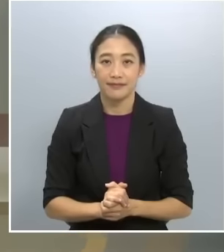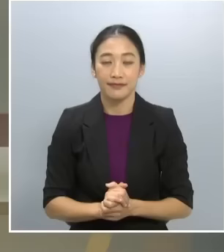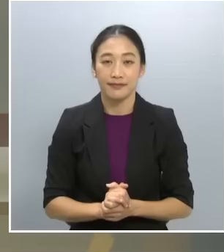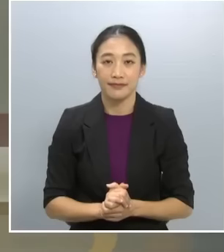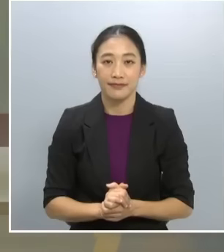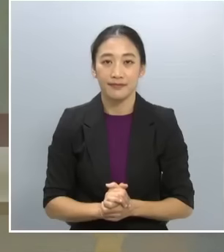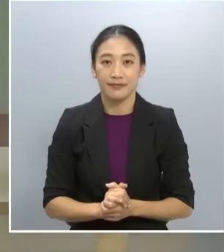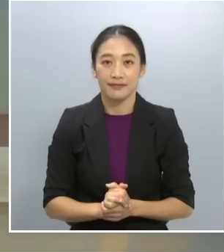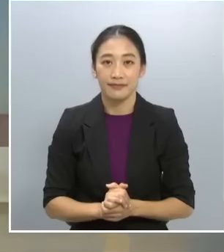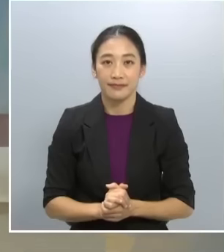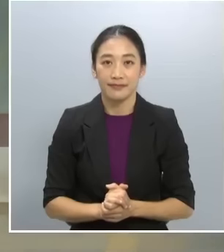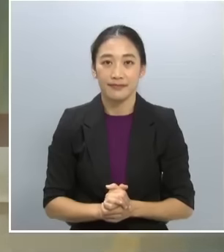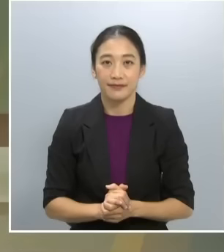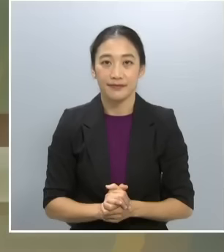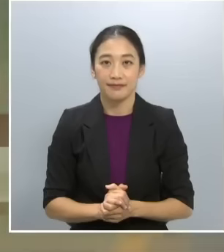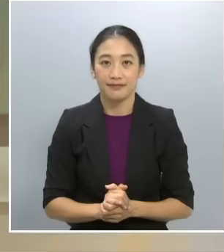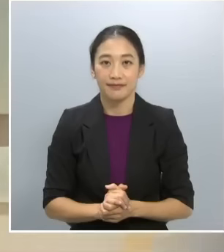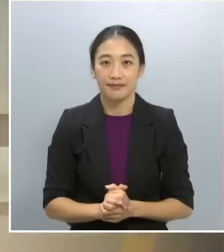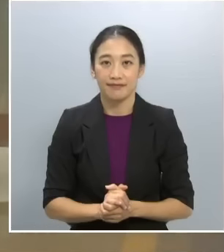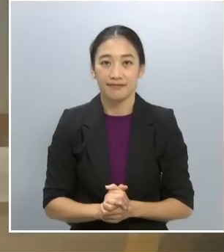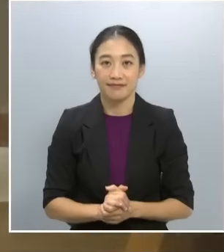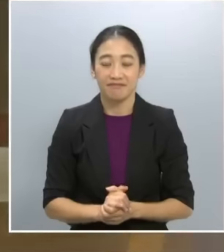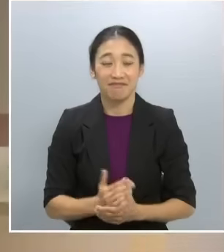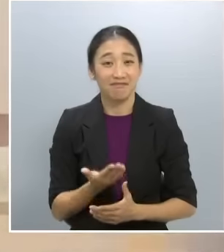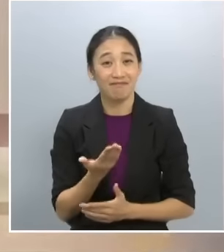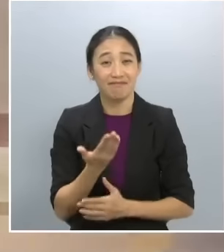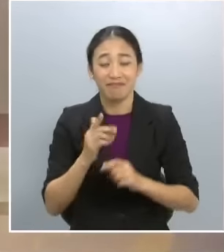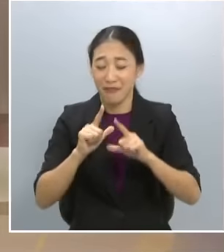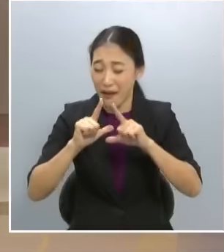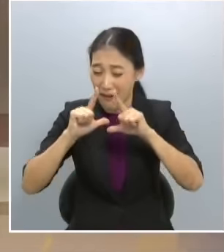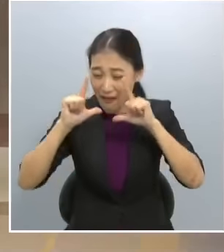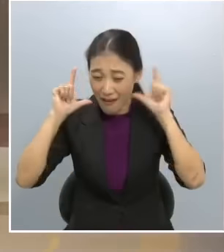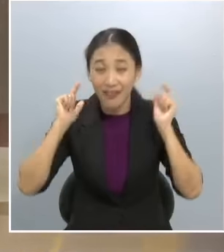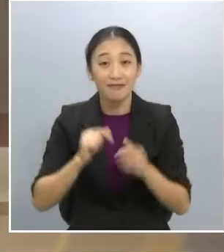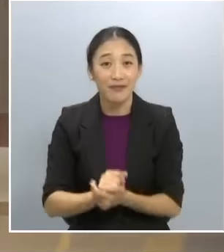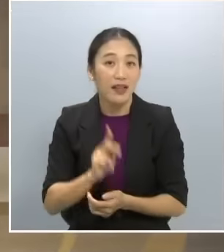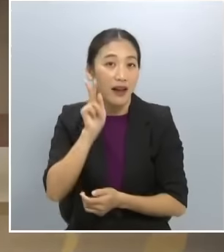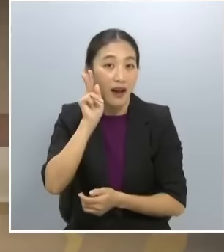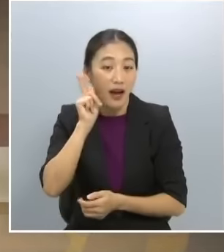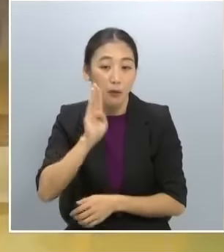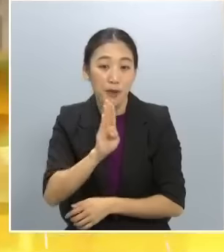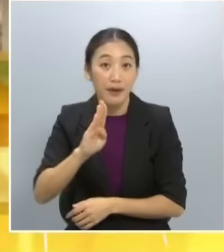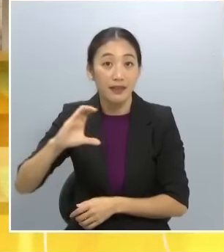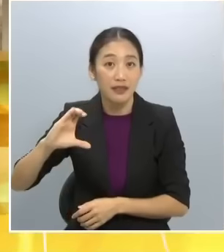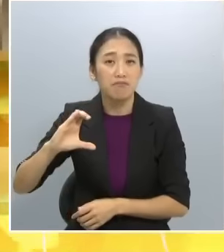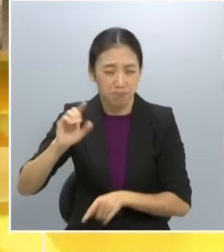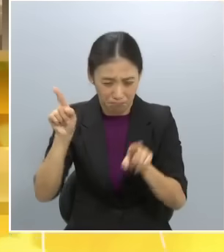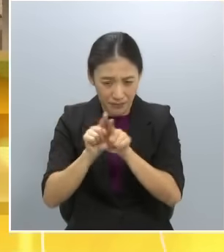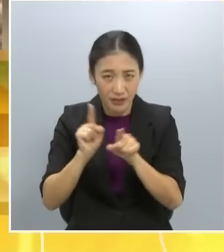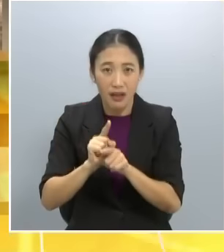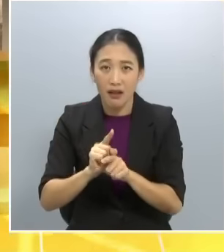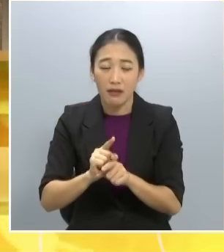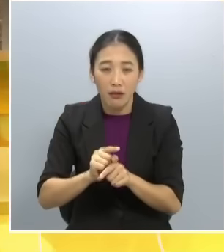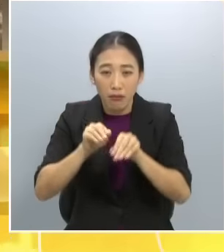ขณะที่ความฟีเวอร์และไวรัลของหมูเด้ง BBC ก็รายงานด้วยเหมือนกันค่ะบอกว่าลูกฮิปโปแคระที่ชื่อห